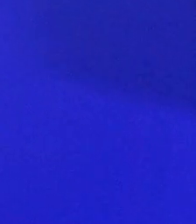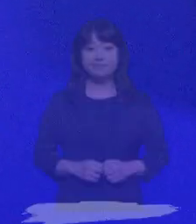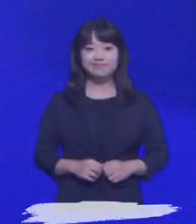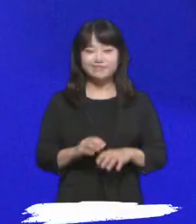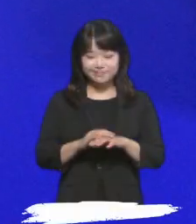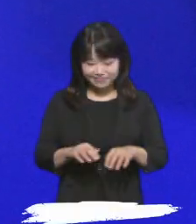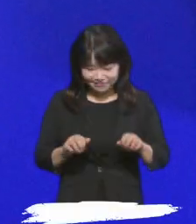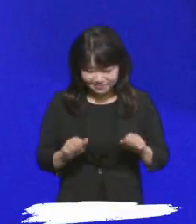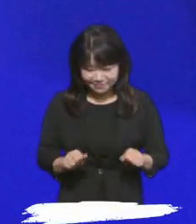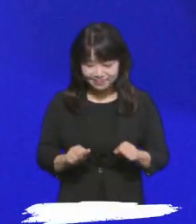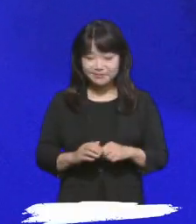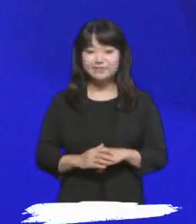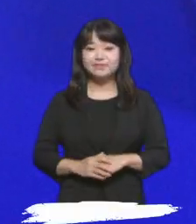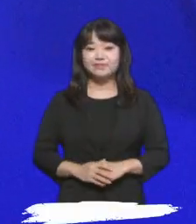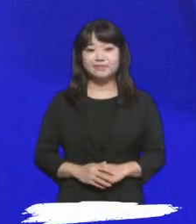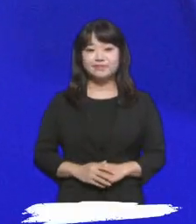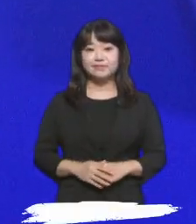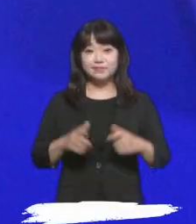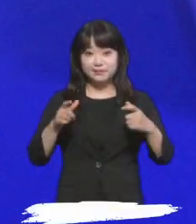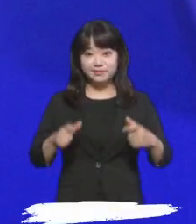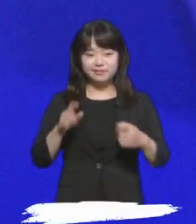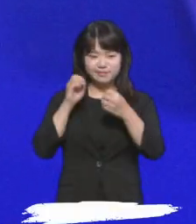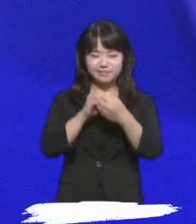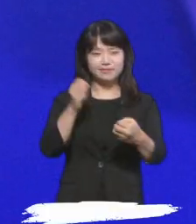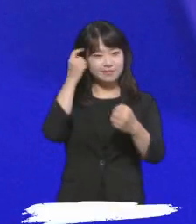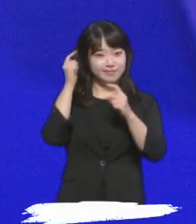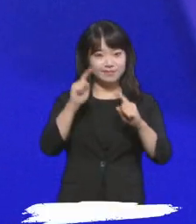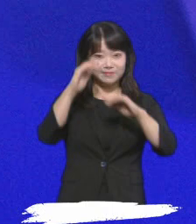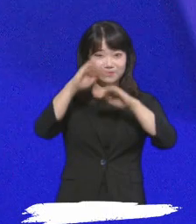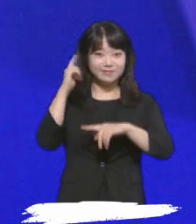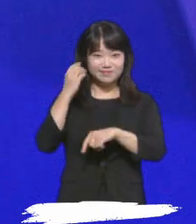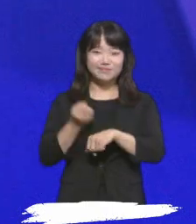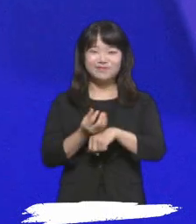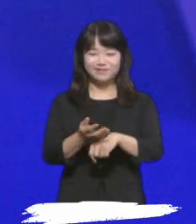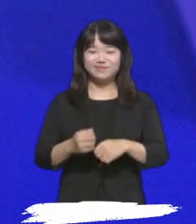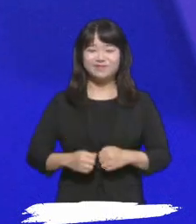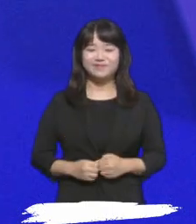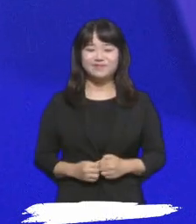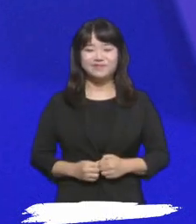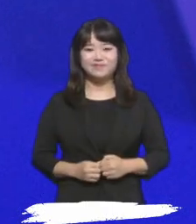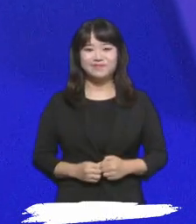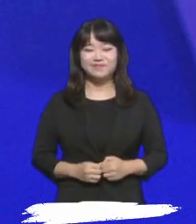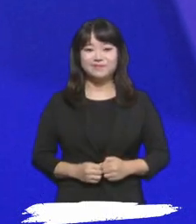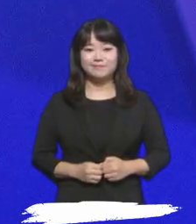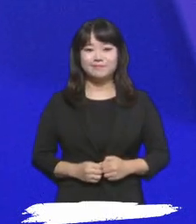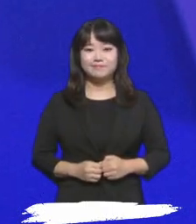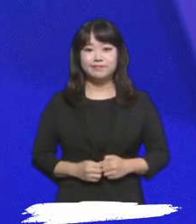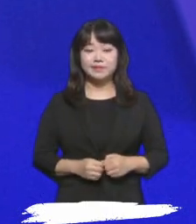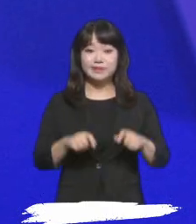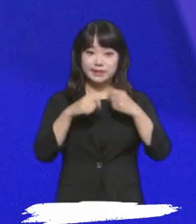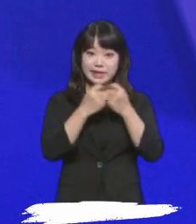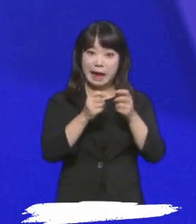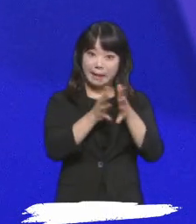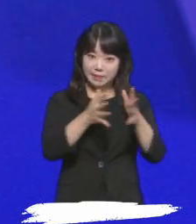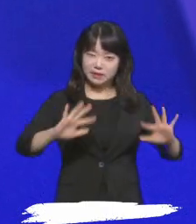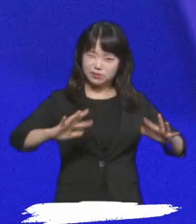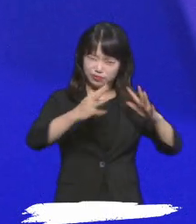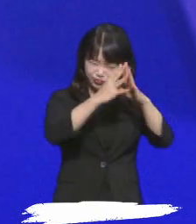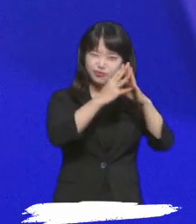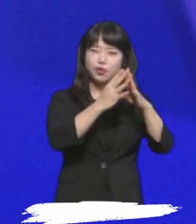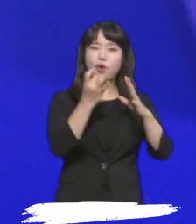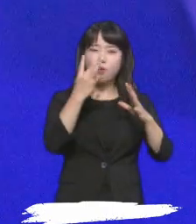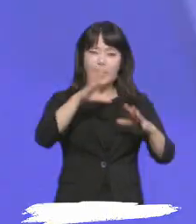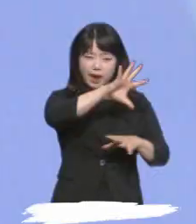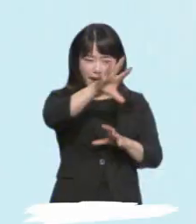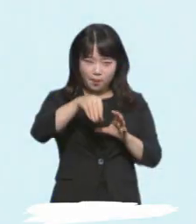시청자 여러분 안녕하십니까? 우리 지역에 힘이 되는 소식 BTV 뉴스 시작합니다. 민간 아파트 토지를 편입하려고